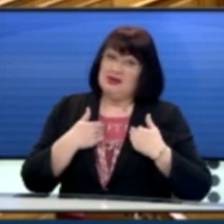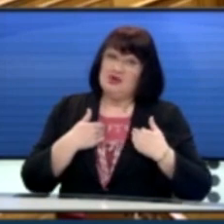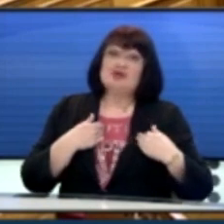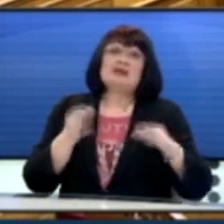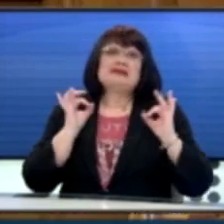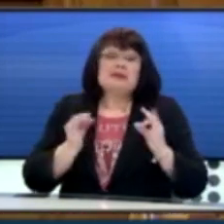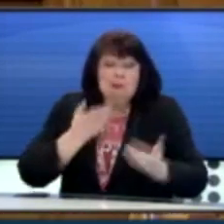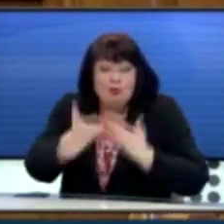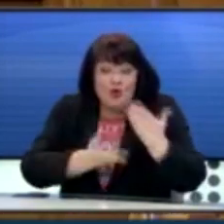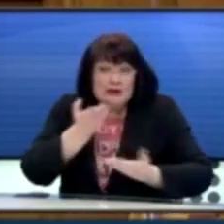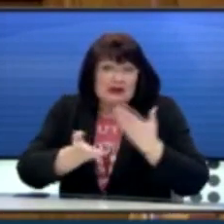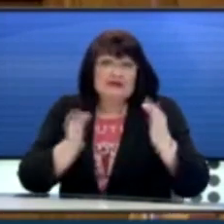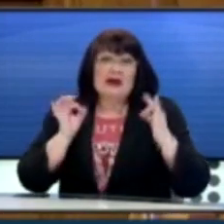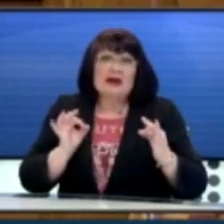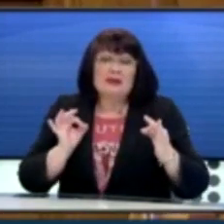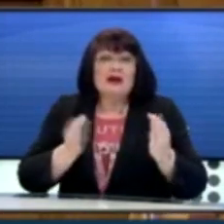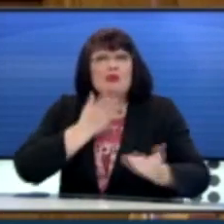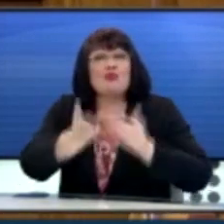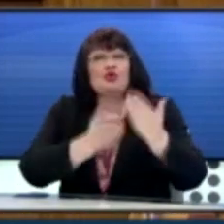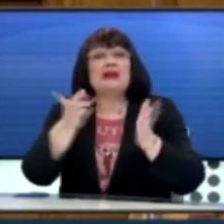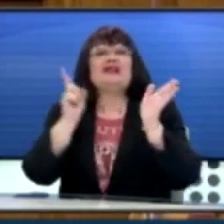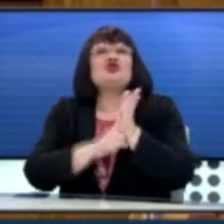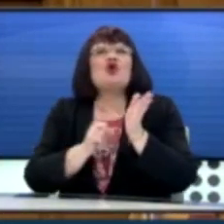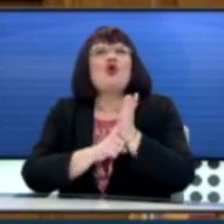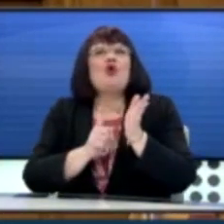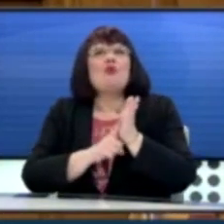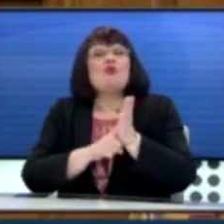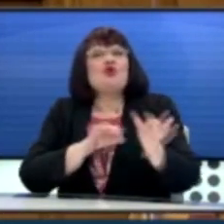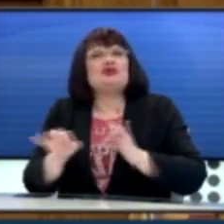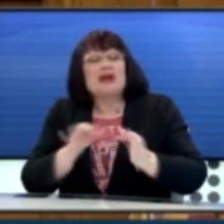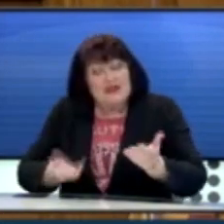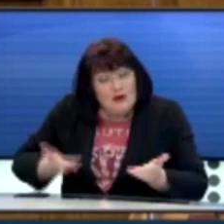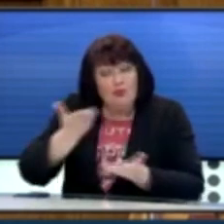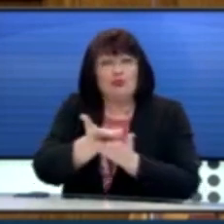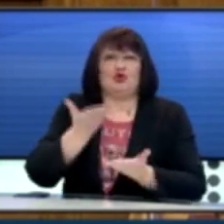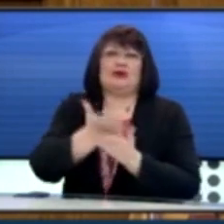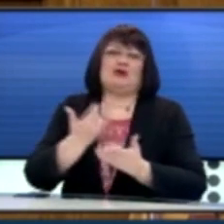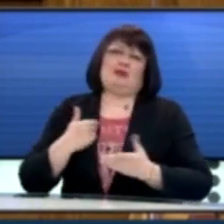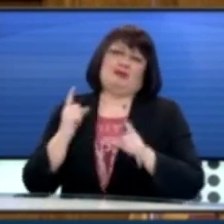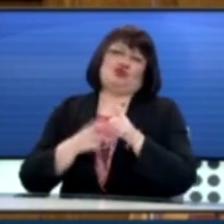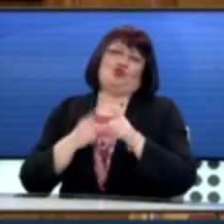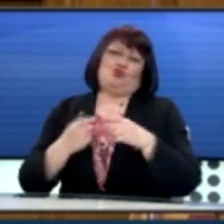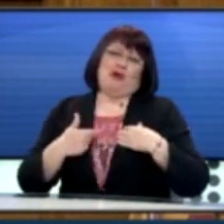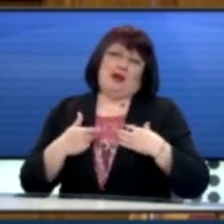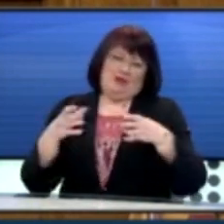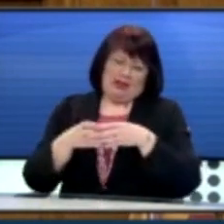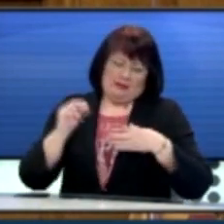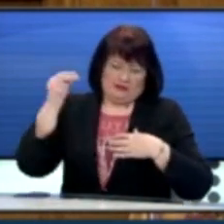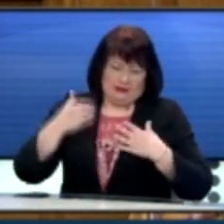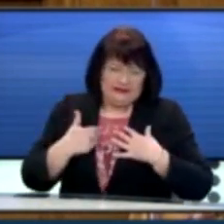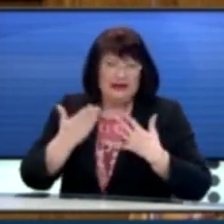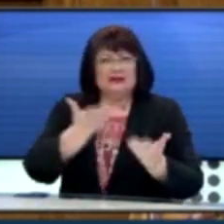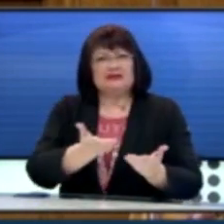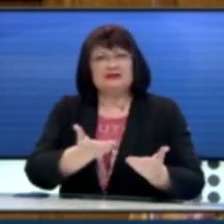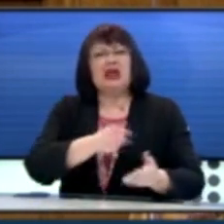συγκεκριμένες προτάσεις, ακόμα και προτάσεις νόμου που έχει καταθέσει η κοινοβουλευτική ομάδα του ΚΚΕ